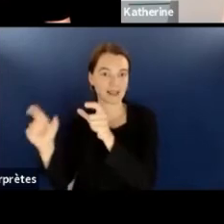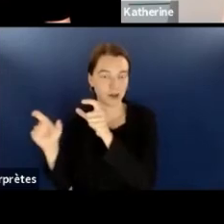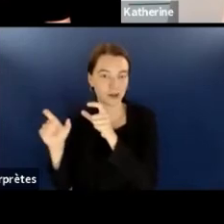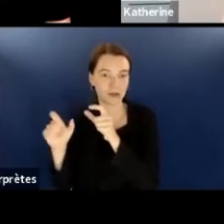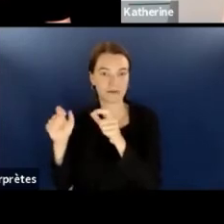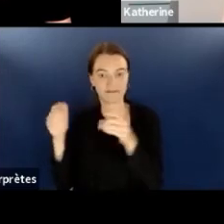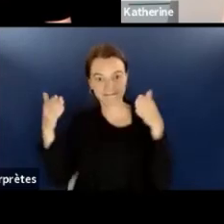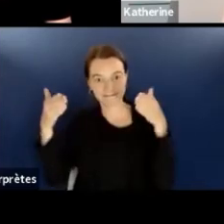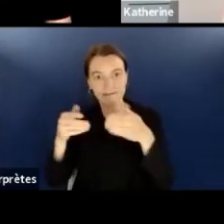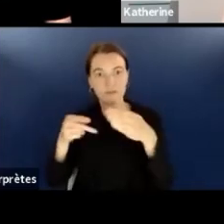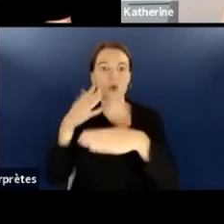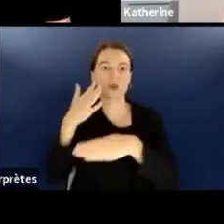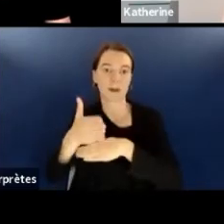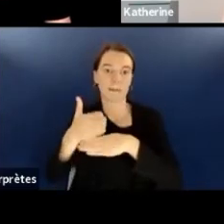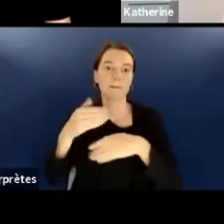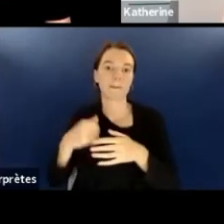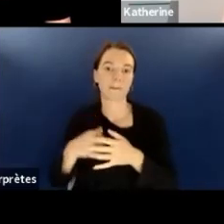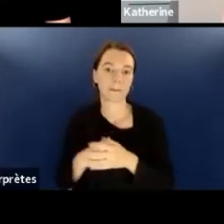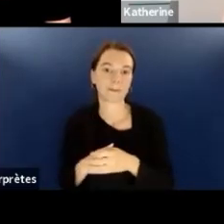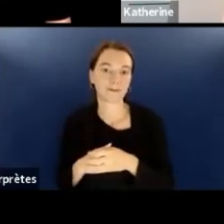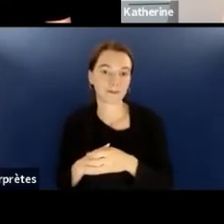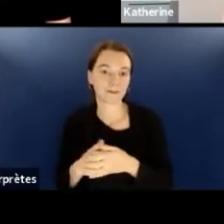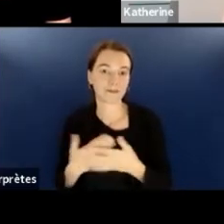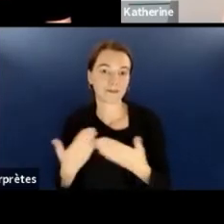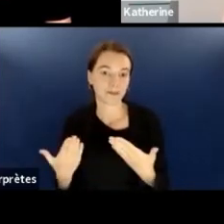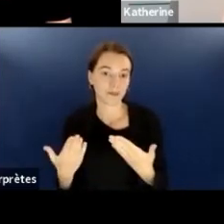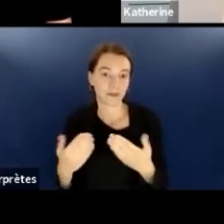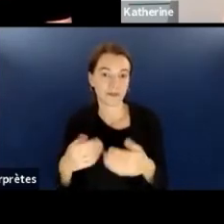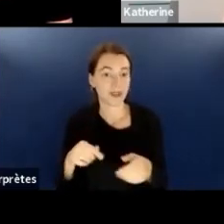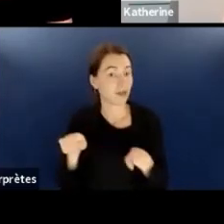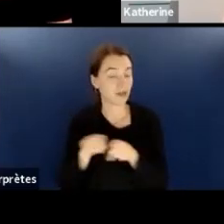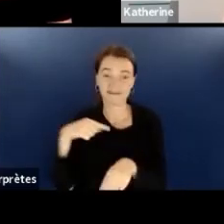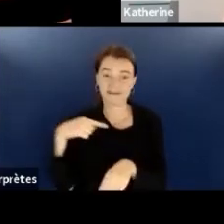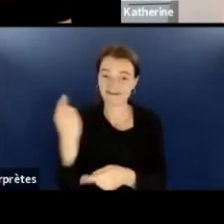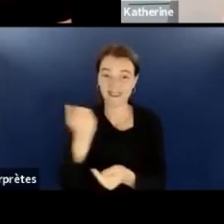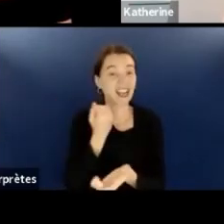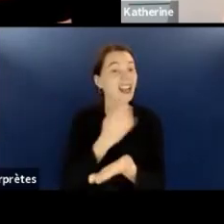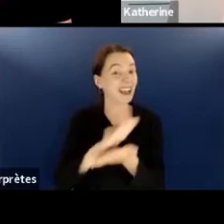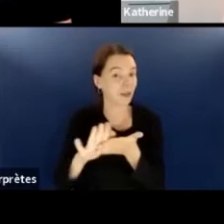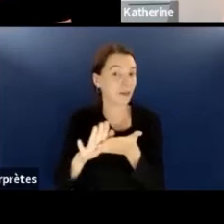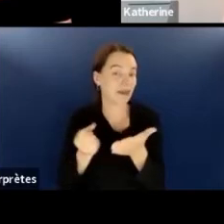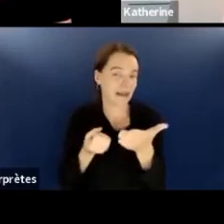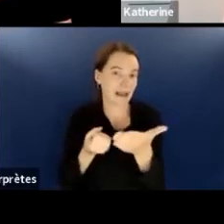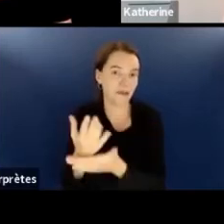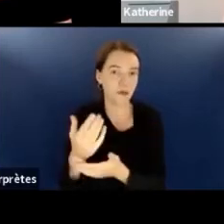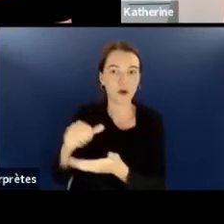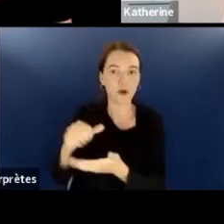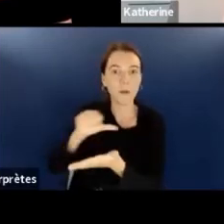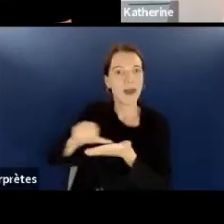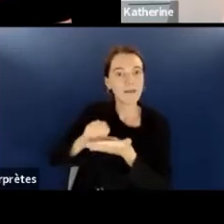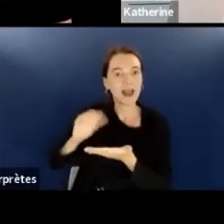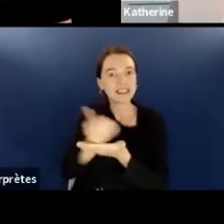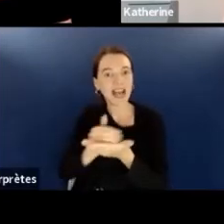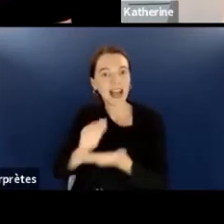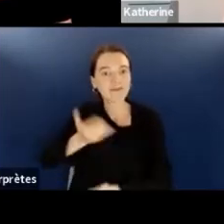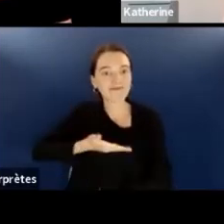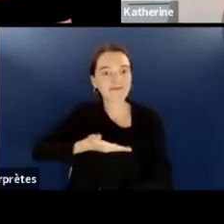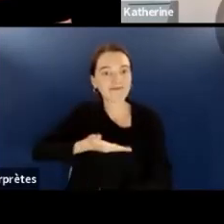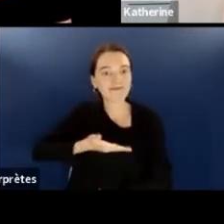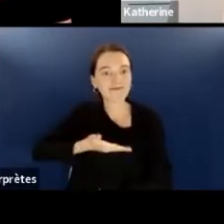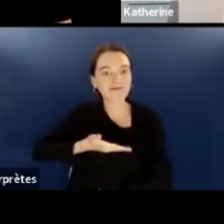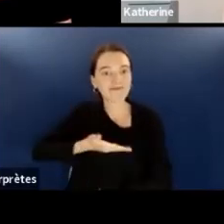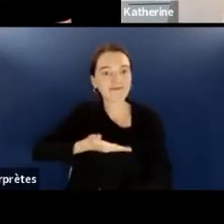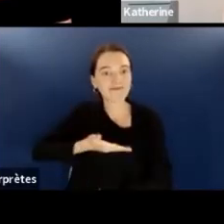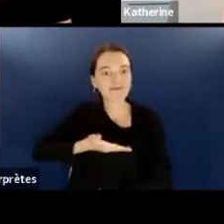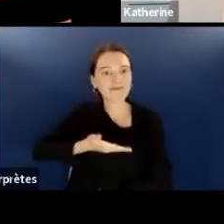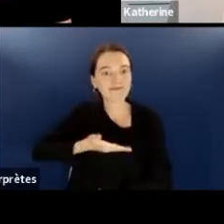projet. De manière entièrement bénévole, il faut le savoir. Donc, on n'est pas financé pour pouvoir faire ce projet. Et